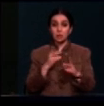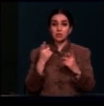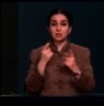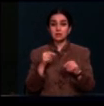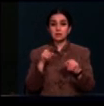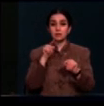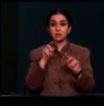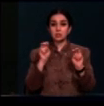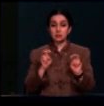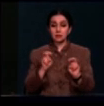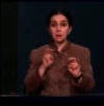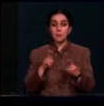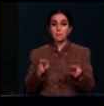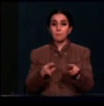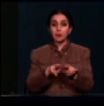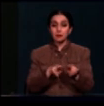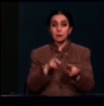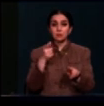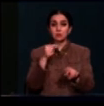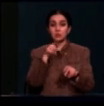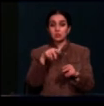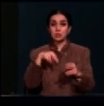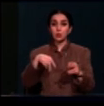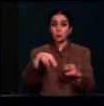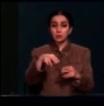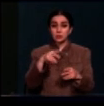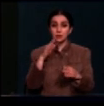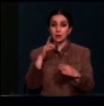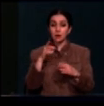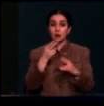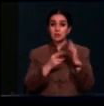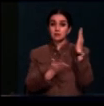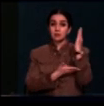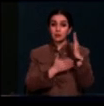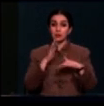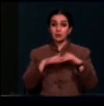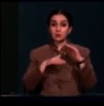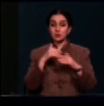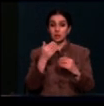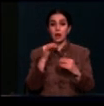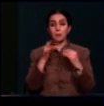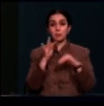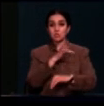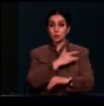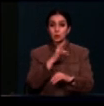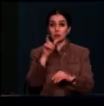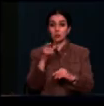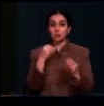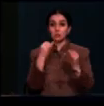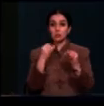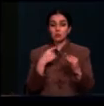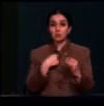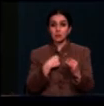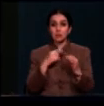которому вы ходите, деревьям, которые мимоходом трогаете, прислуги, с которой вы говорите. У меня нет